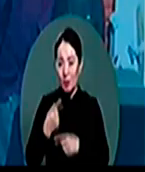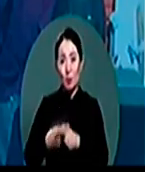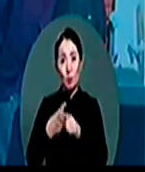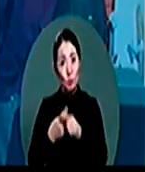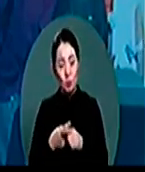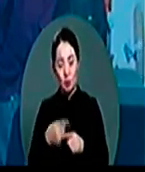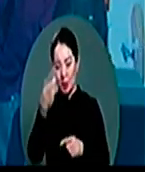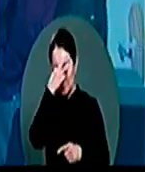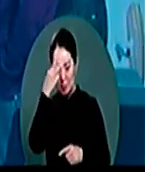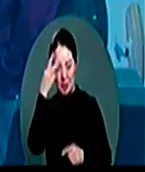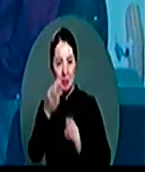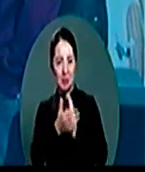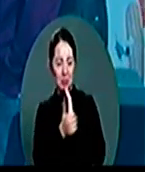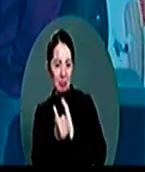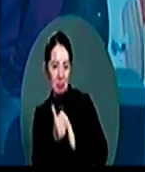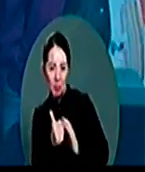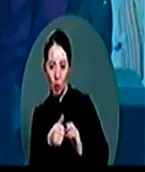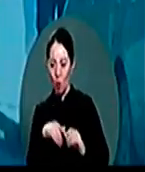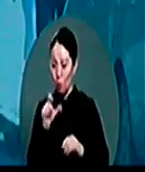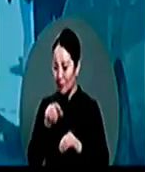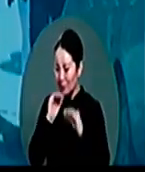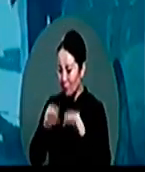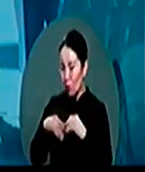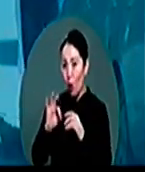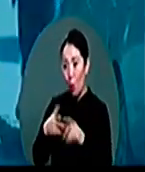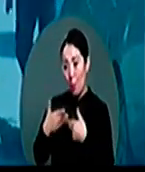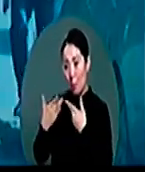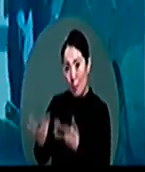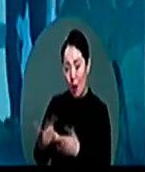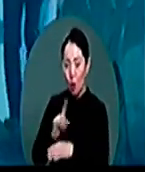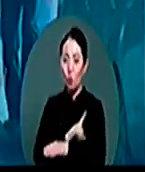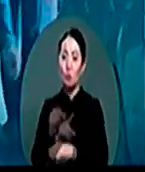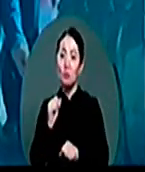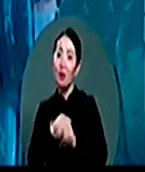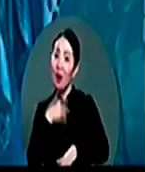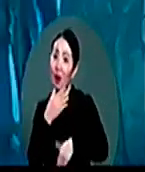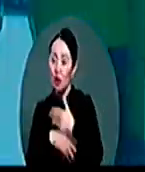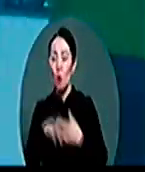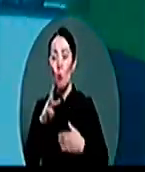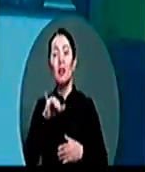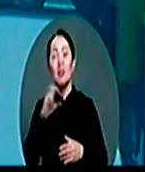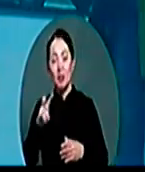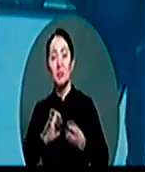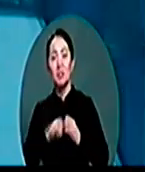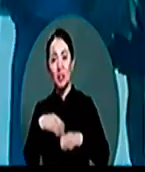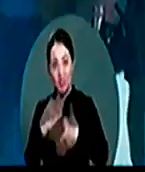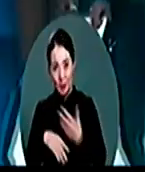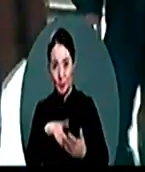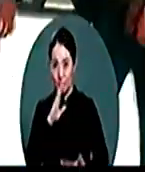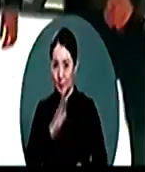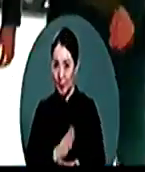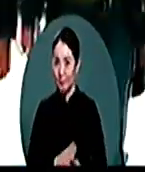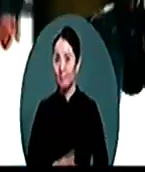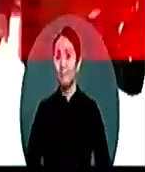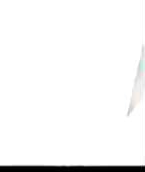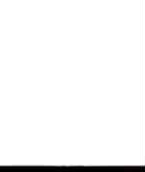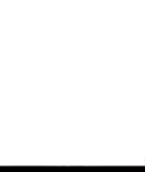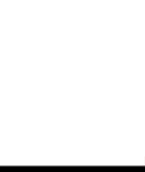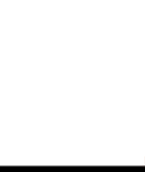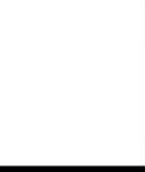орлогыг нэмэгдүүлэх, мэдлэг туршлагаас өнөөгийн боловсон хүчинд өвлүүлж үлдэх үр дүнтэй ажлыг Монгол Ардын нам хийж хэрэгжүүлэх юм.